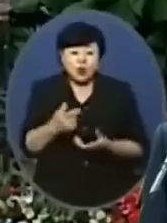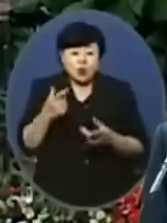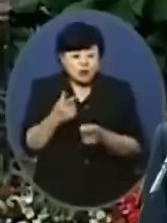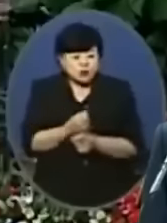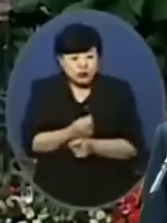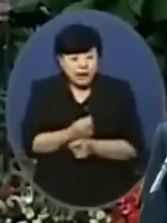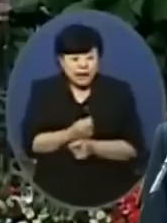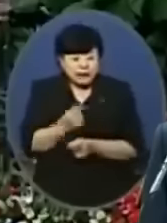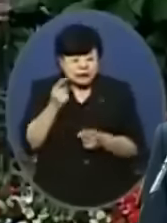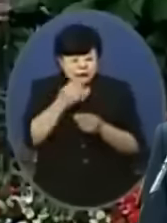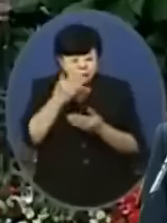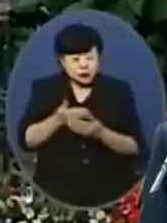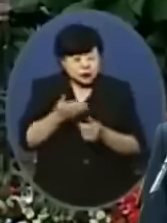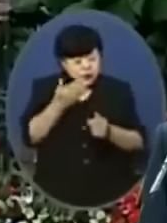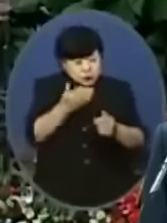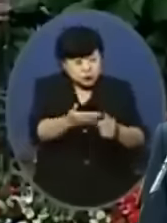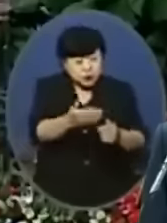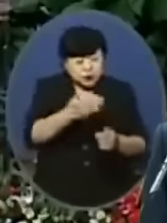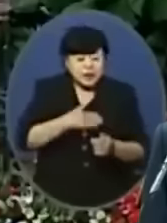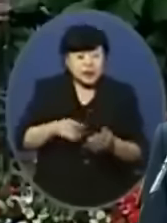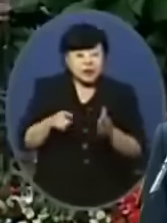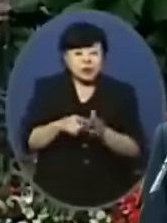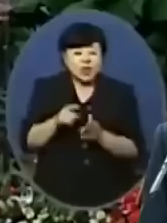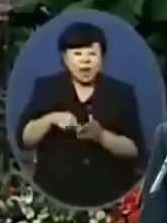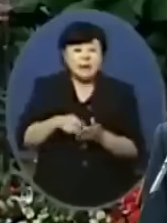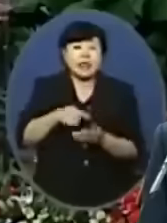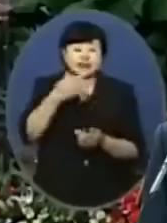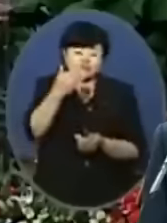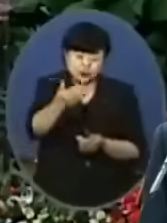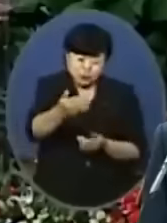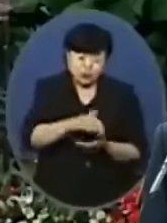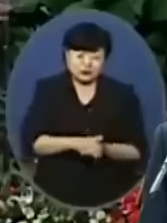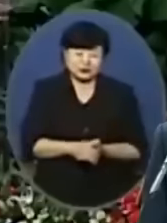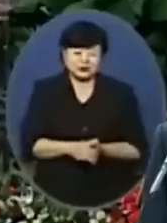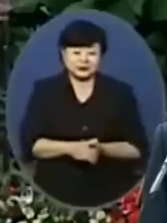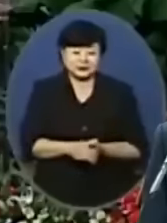원수가 상처를 입히면 나를 위하여 보상해 주시고